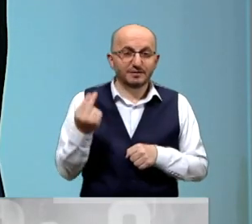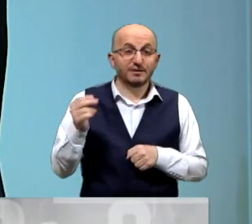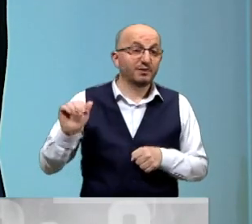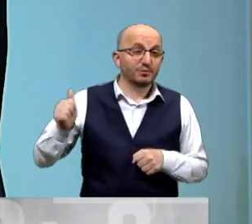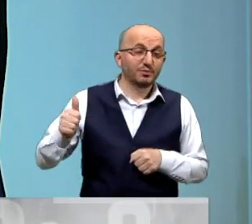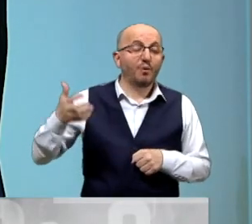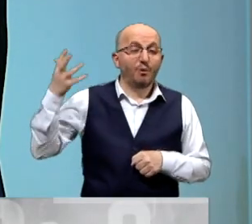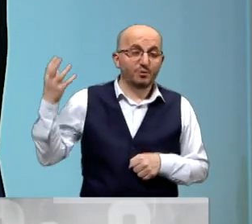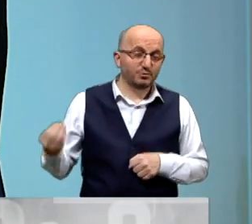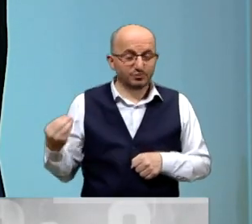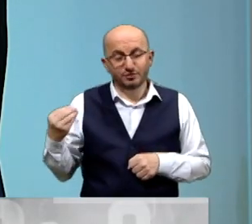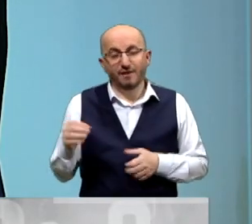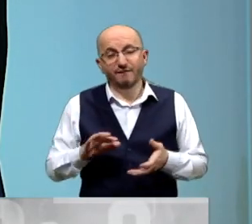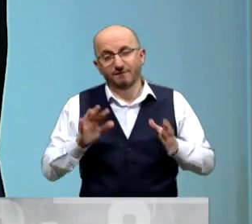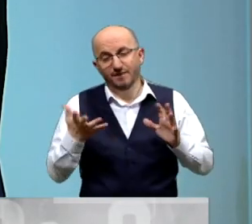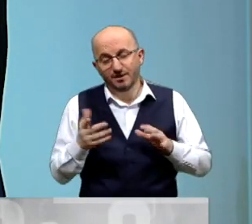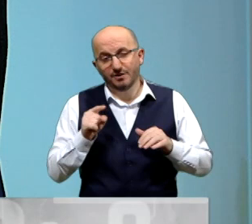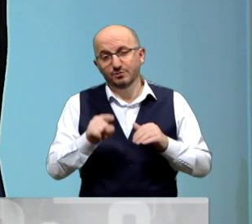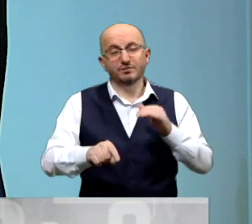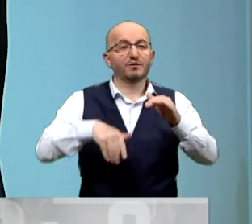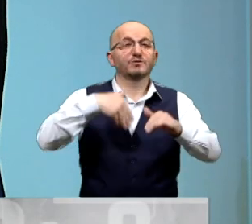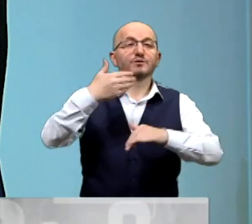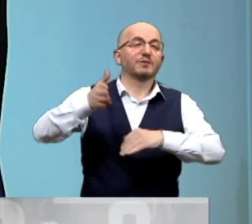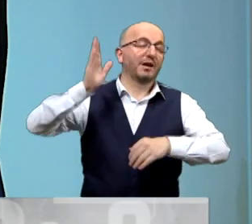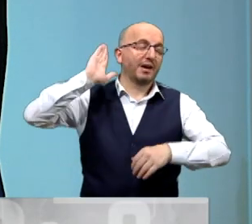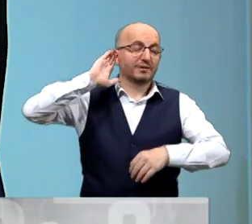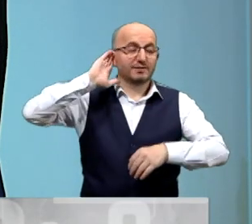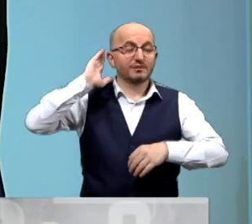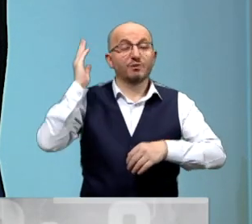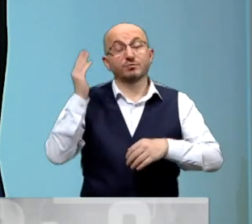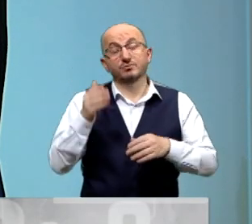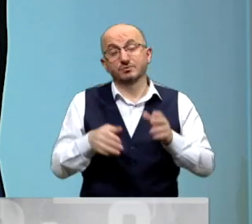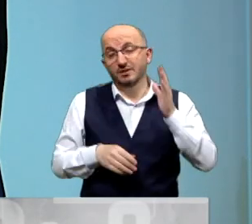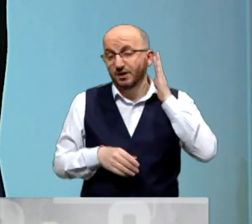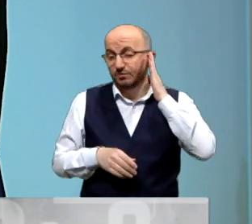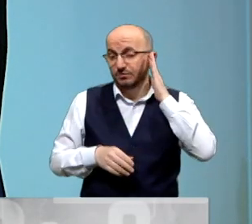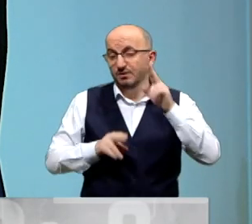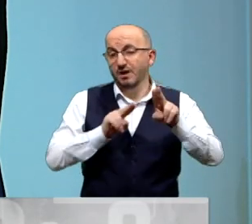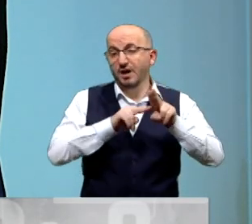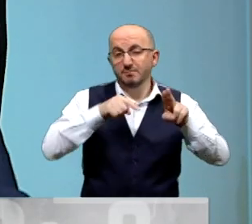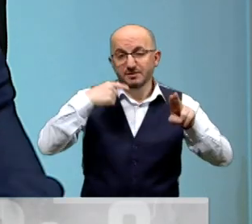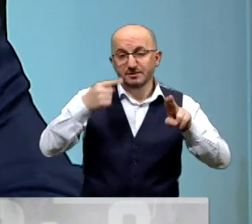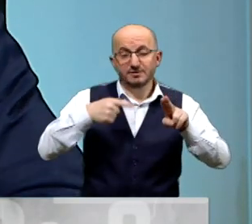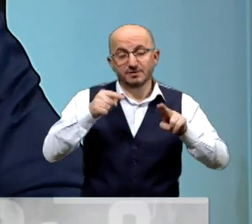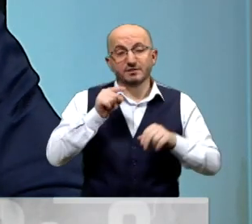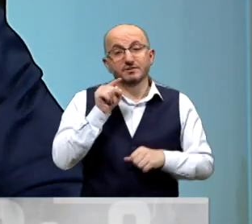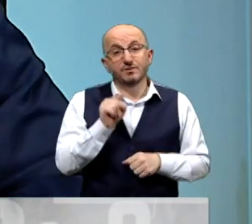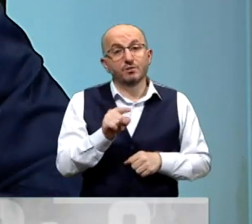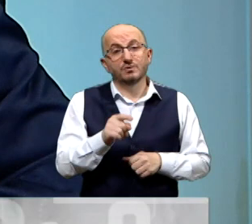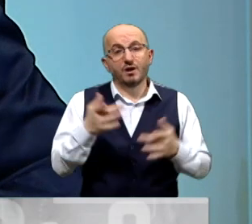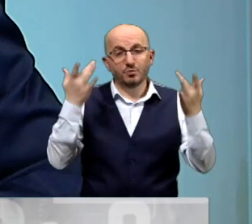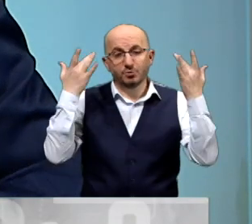olunca veya Ondan sonra ezan okunur sağ kulağına sol kulağına ikamet getirilir ve ona